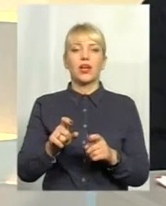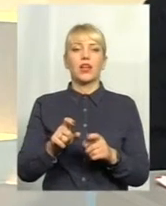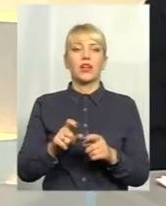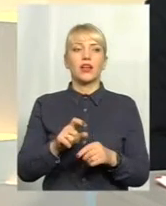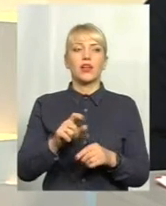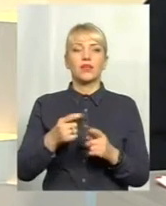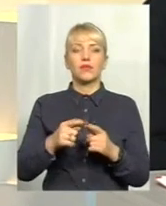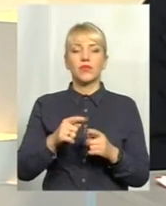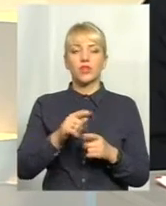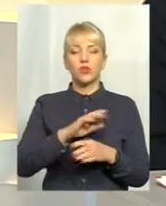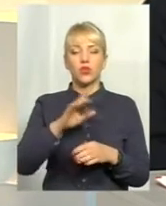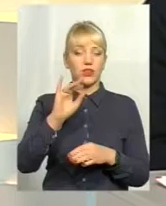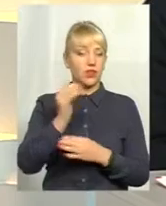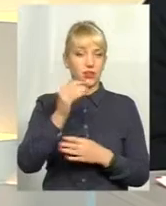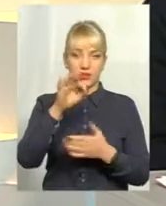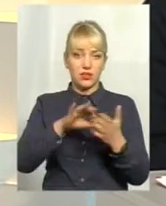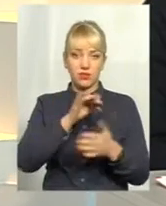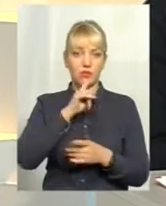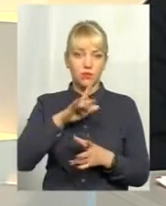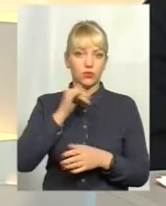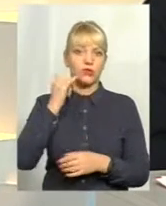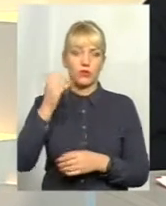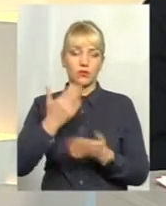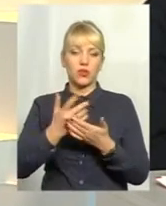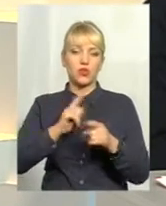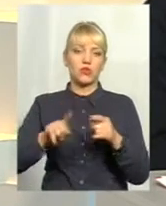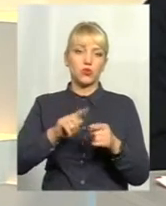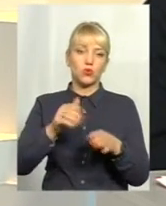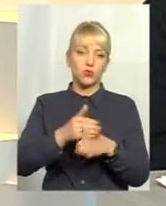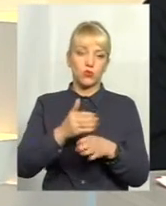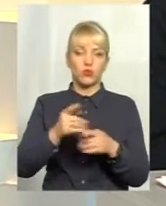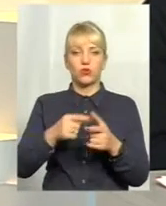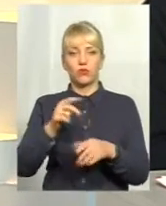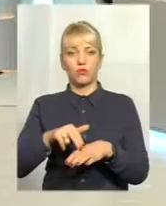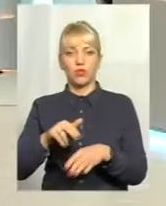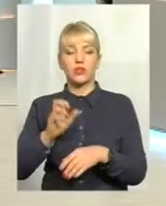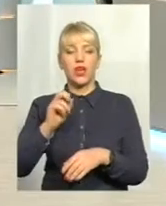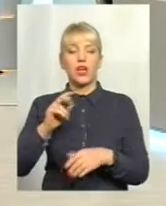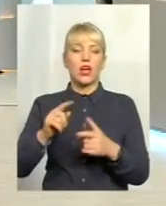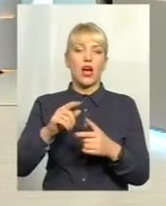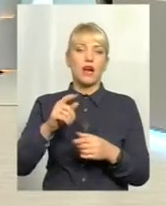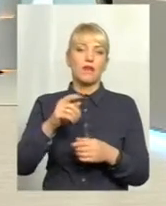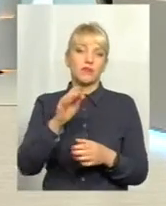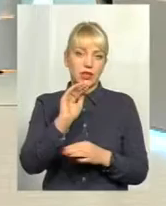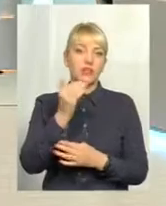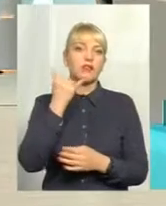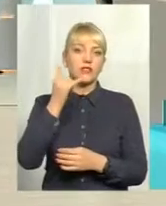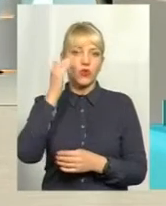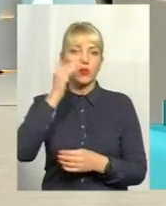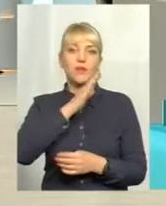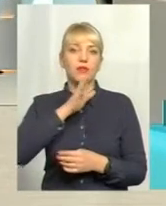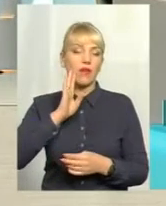одразу там на швидку чи в поліцію, можливо, в кращому випадку батькам, так? Як батькам потім довести, от як їм